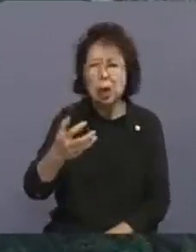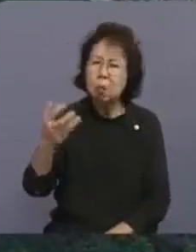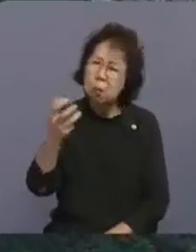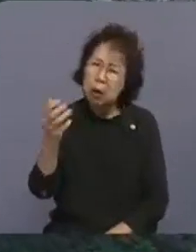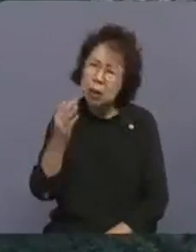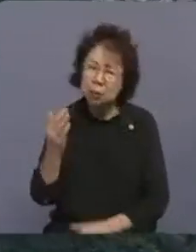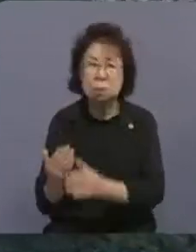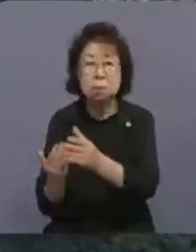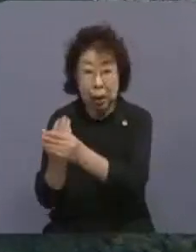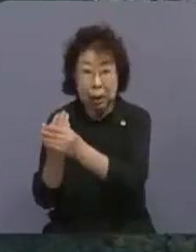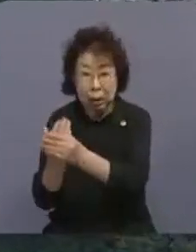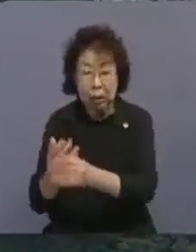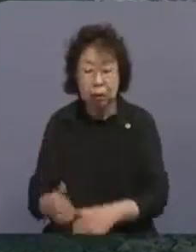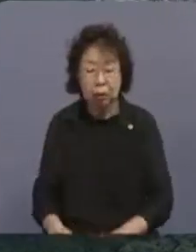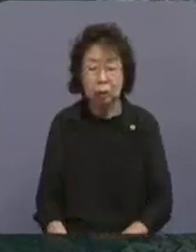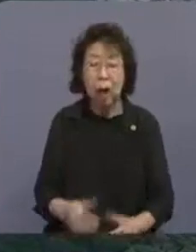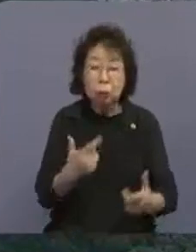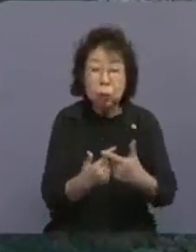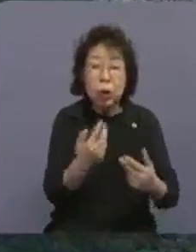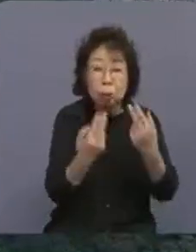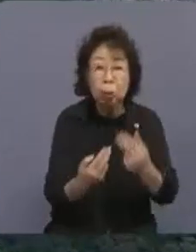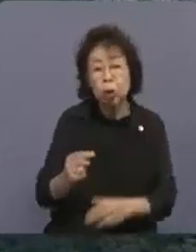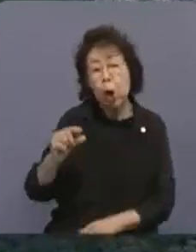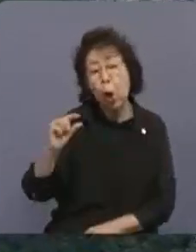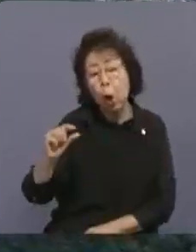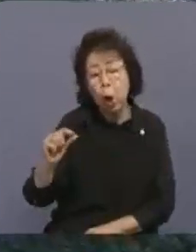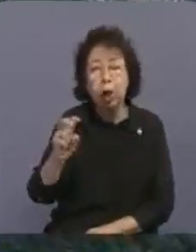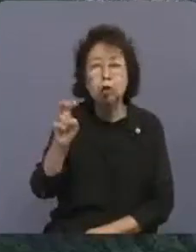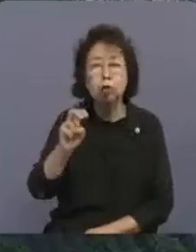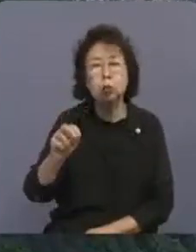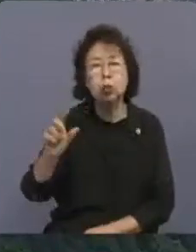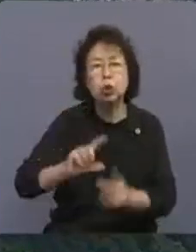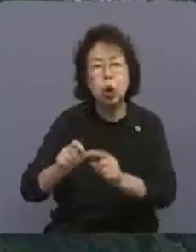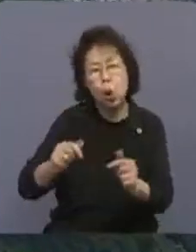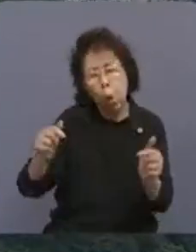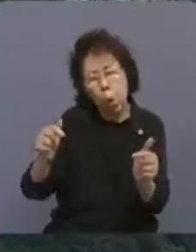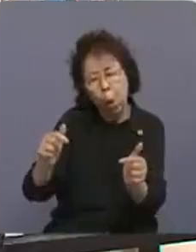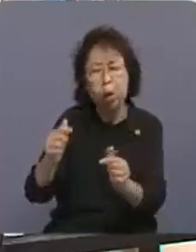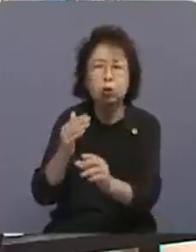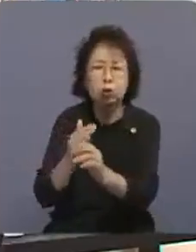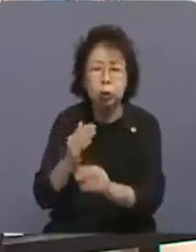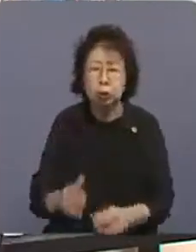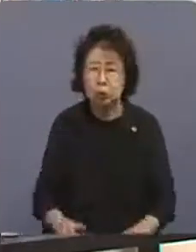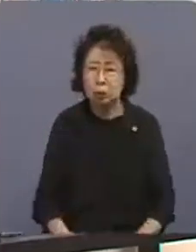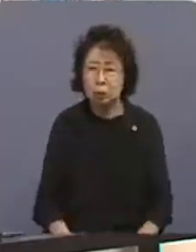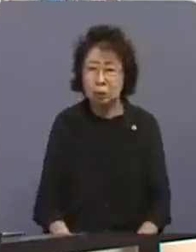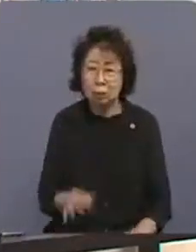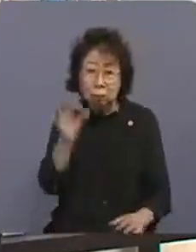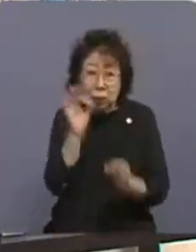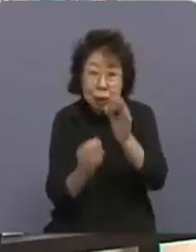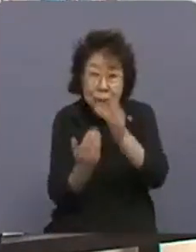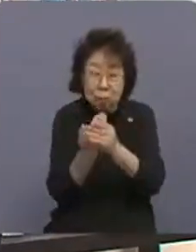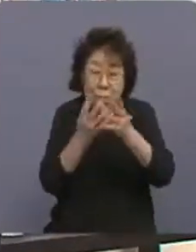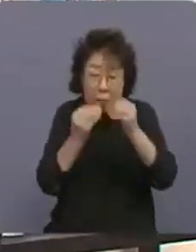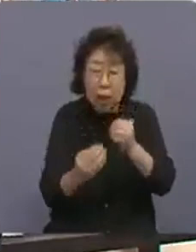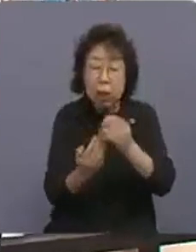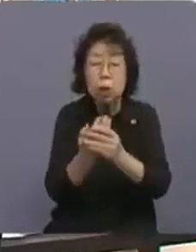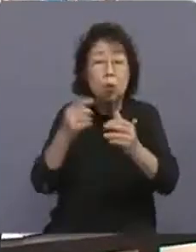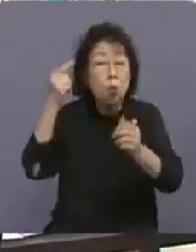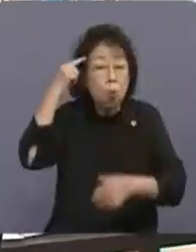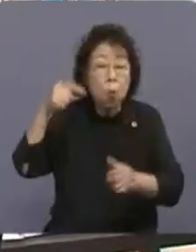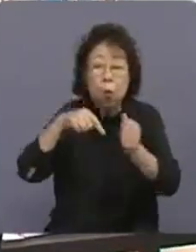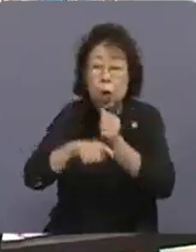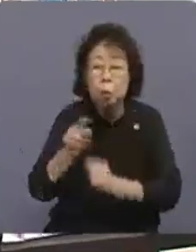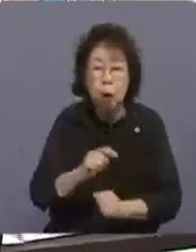80건 정도 발생해 부산보다 최대 20건 이상 적었습니다. 사건이 많다라고 하는 것은 우선은